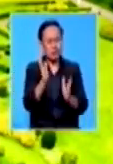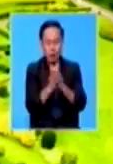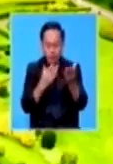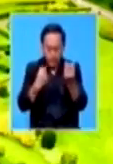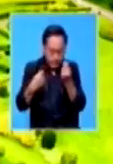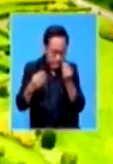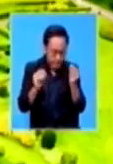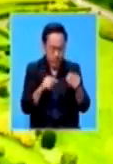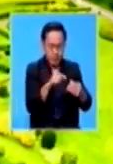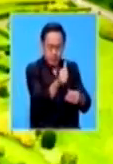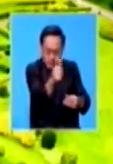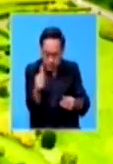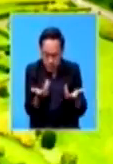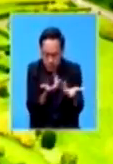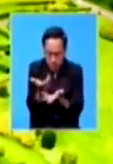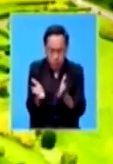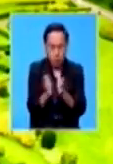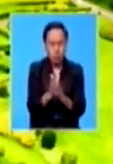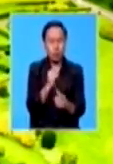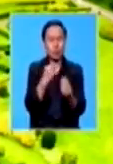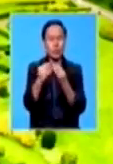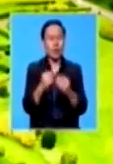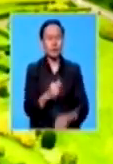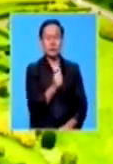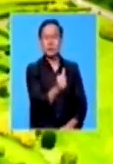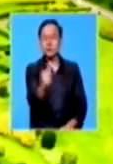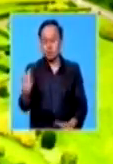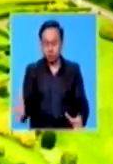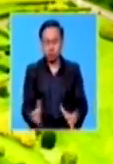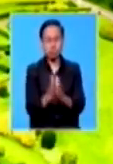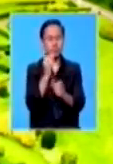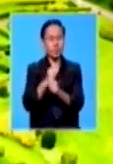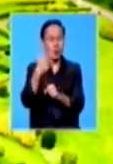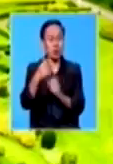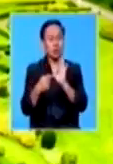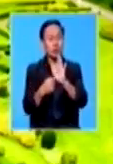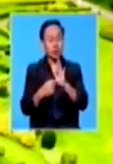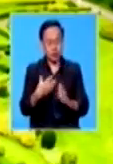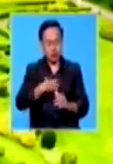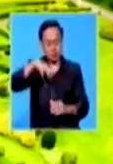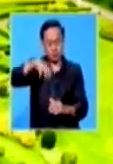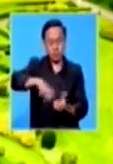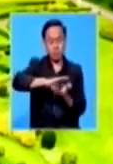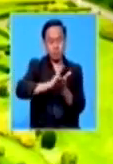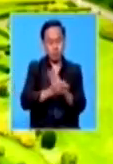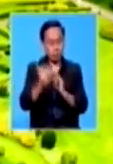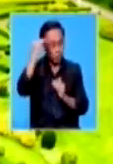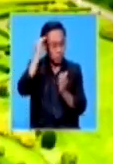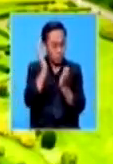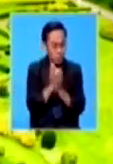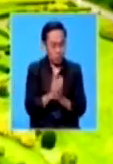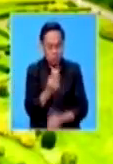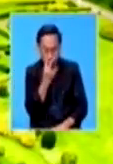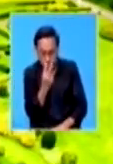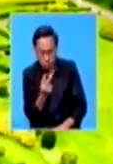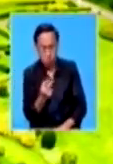คนเนี่ยมาหาหรือแล้วทำก่อนนะถ้าจะปฏิรูปตำรวจก็อะไรที่ตำรวจเขาเห็นด้วยนะก็ต้องให้เกียรติเขาด้วยเพราะเขาต้องปกคร